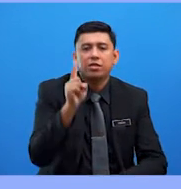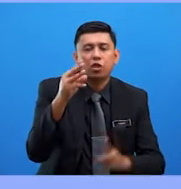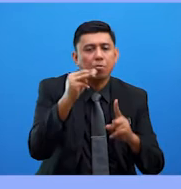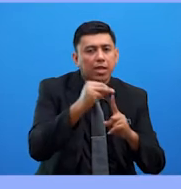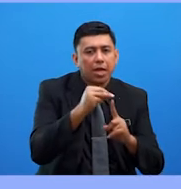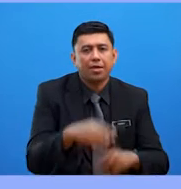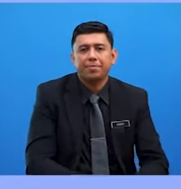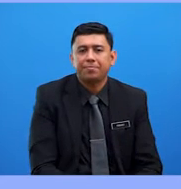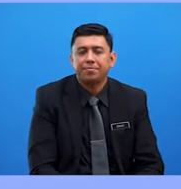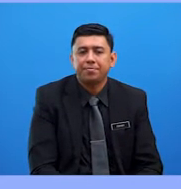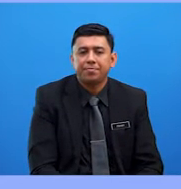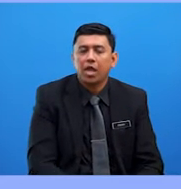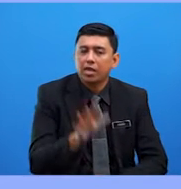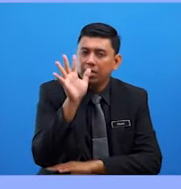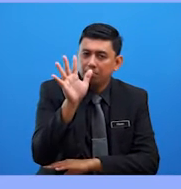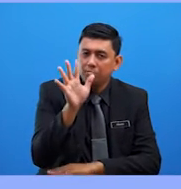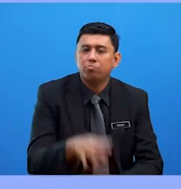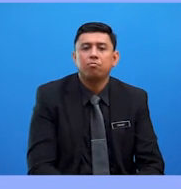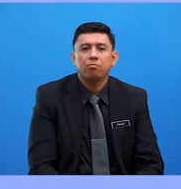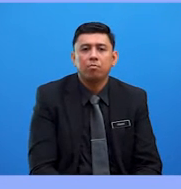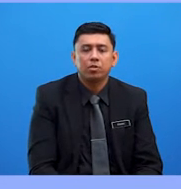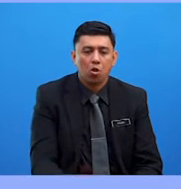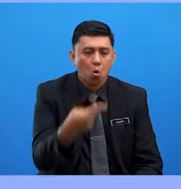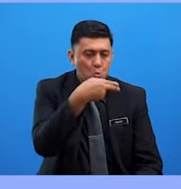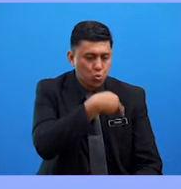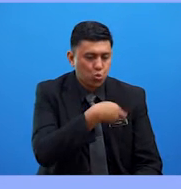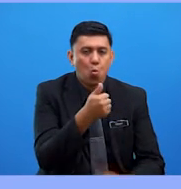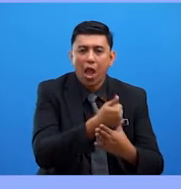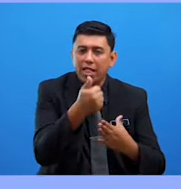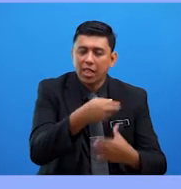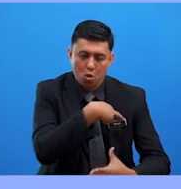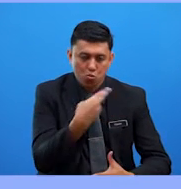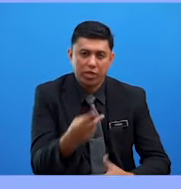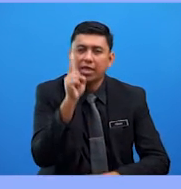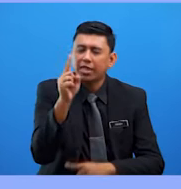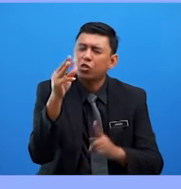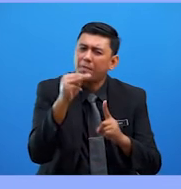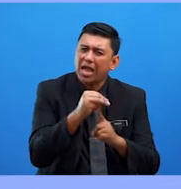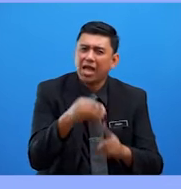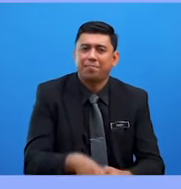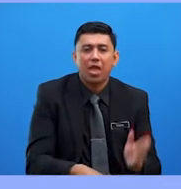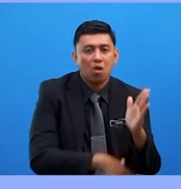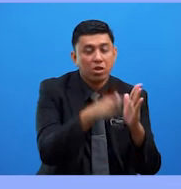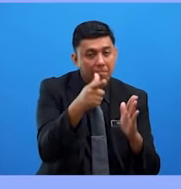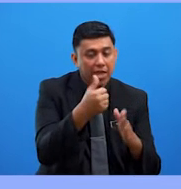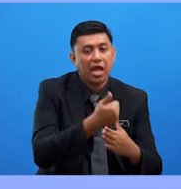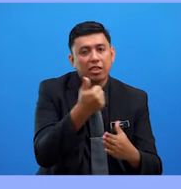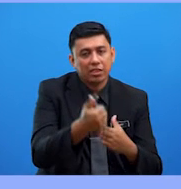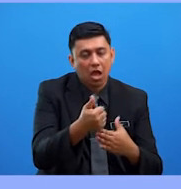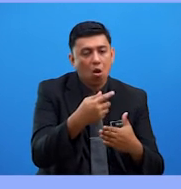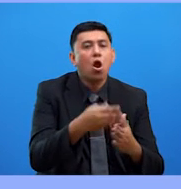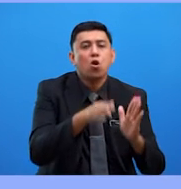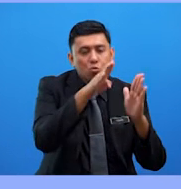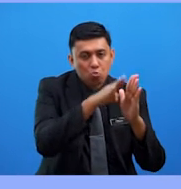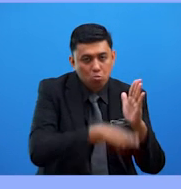1 markah. Kelima, untung atau rugi 1 markah. Lebihan atau